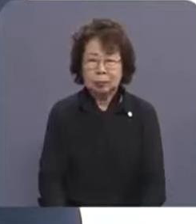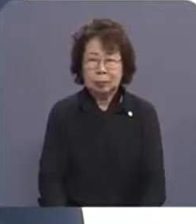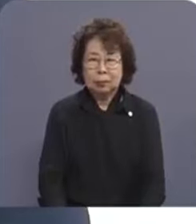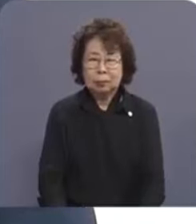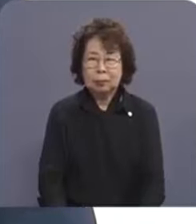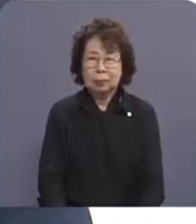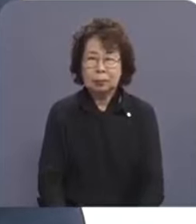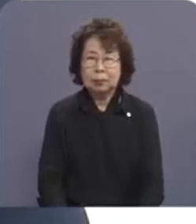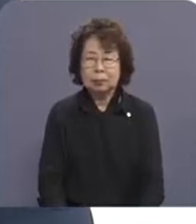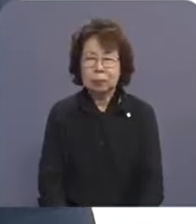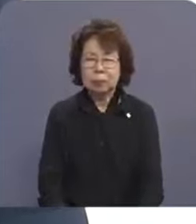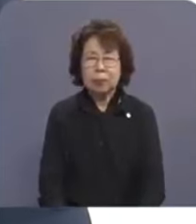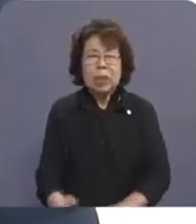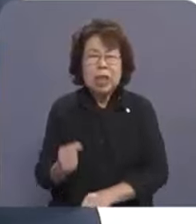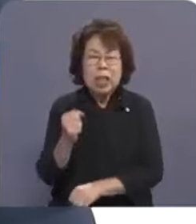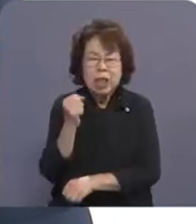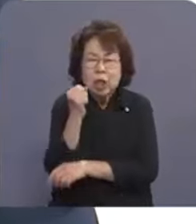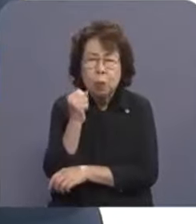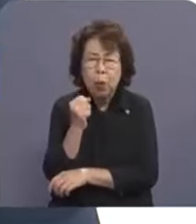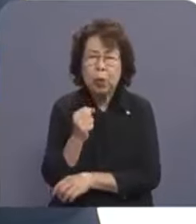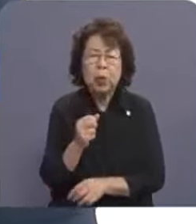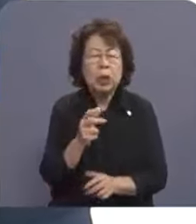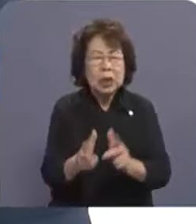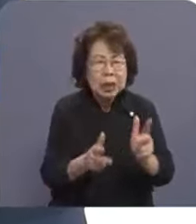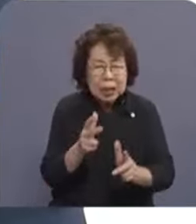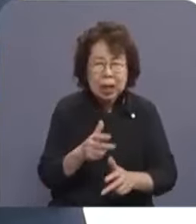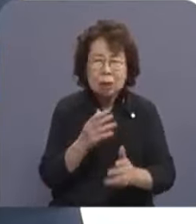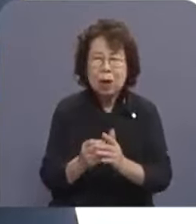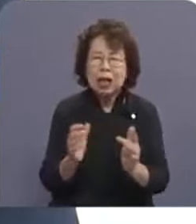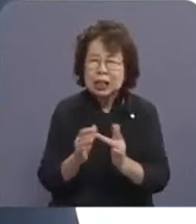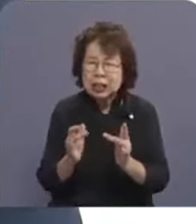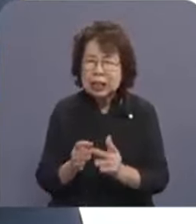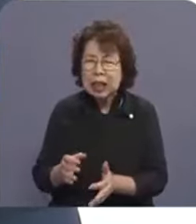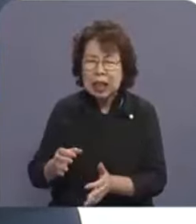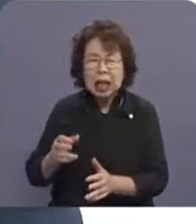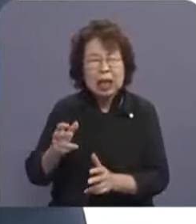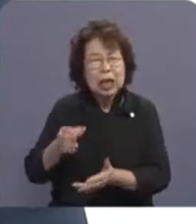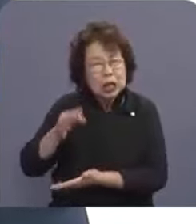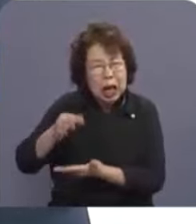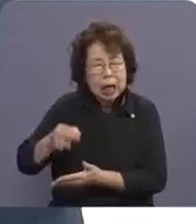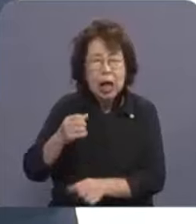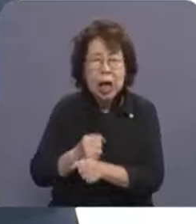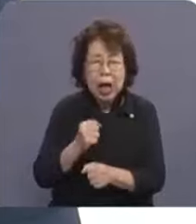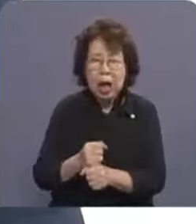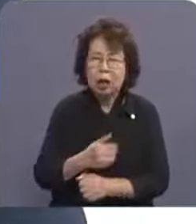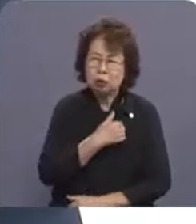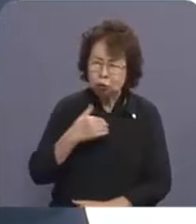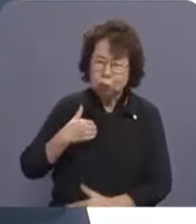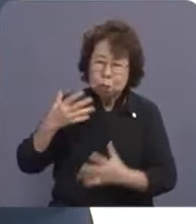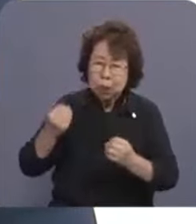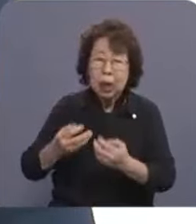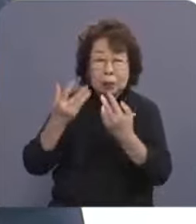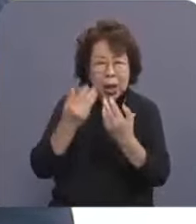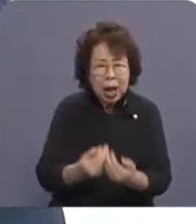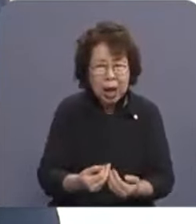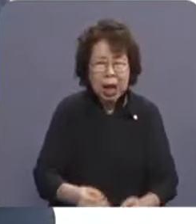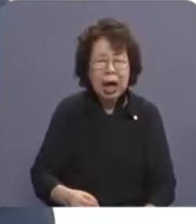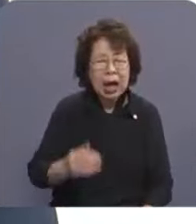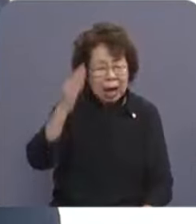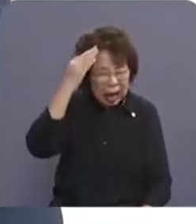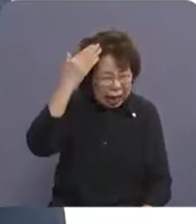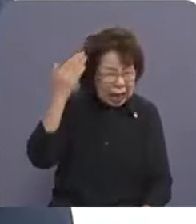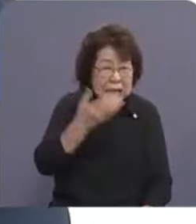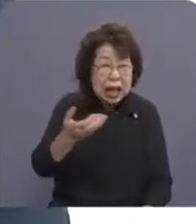예 기존에 레가시 산업에도이 디지털 자산화 되는게 어 충분이 많습니다 예를 들어서 뭐 탄소